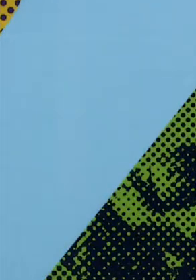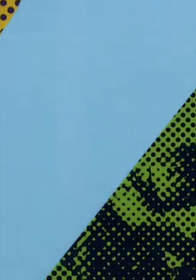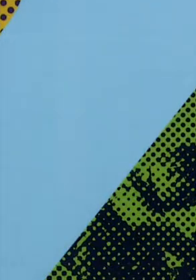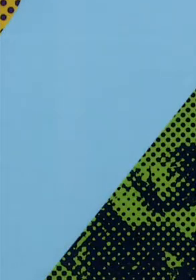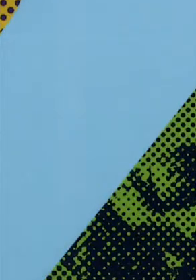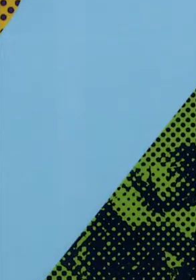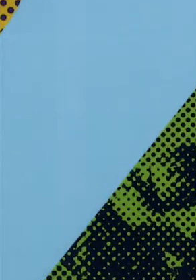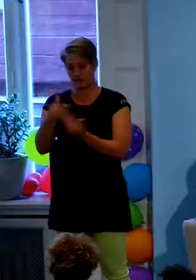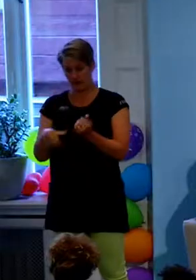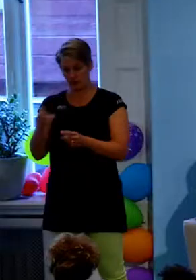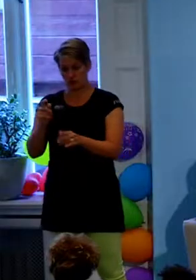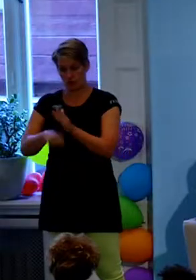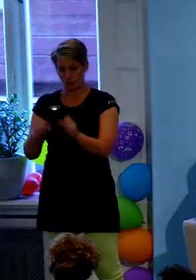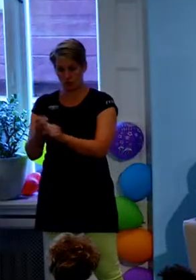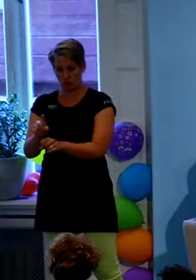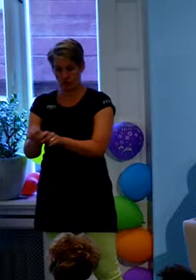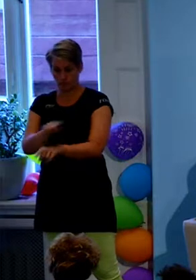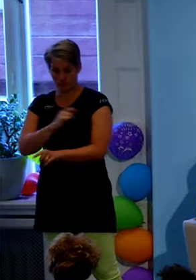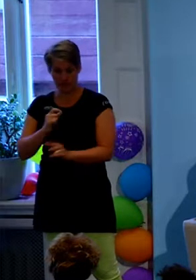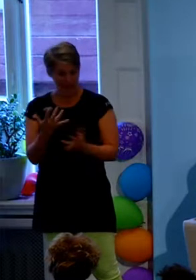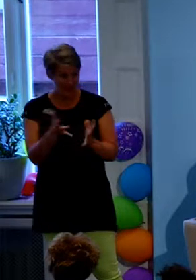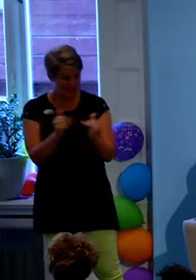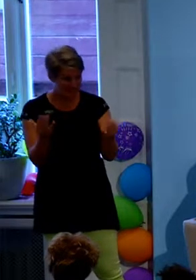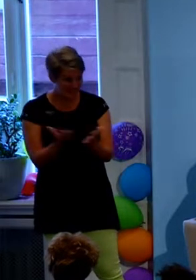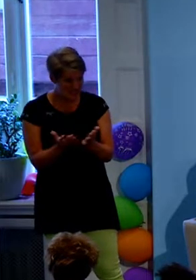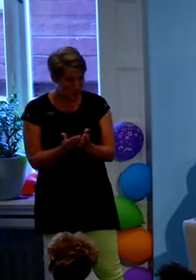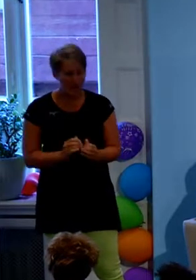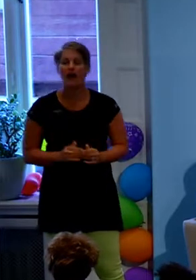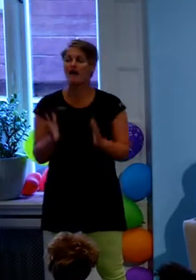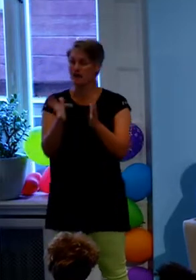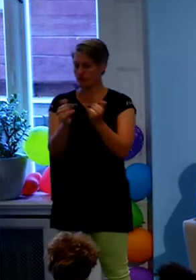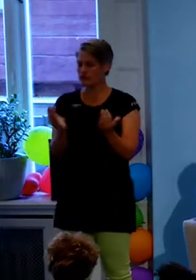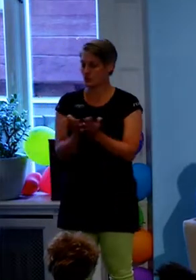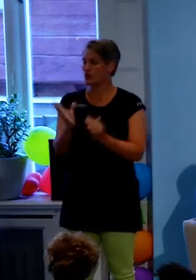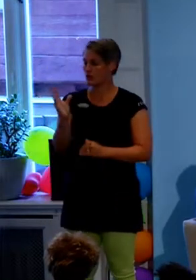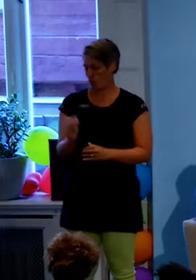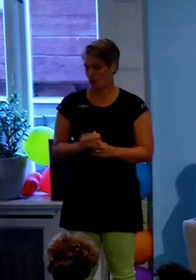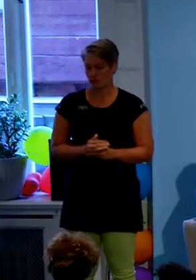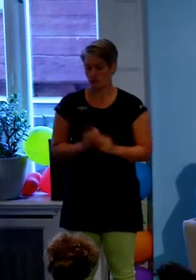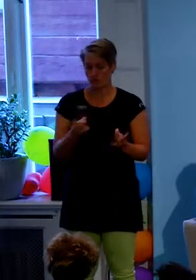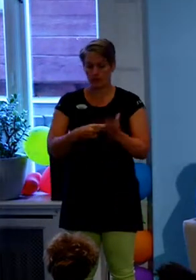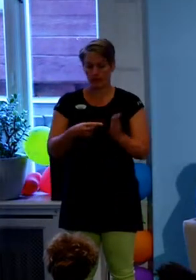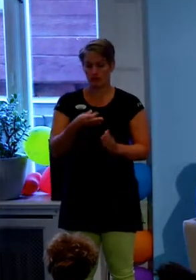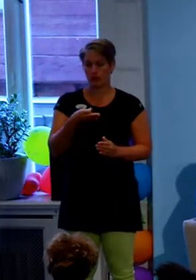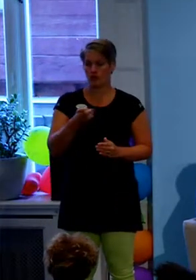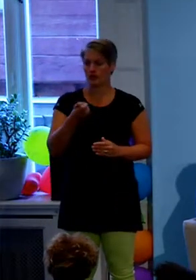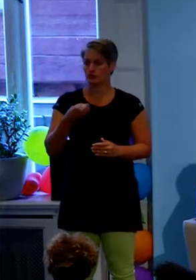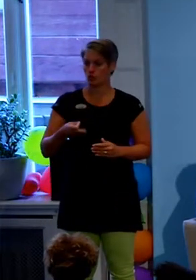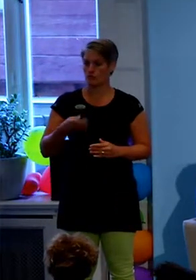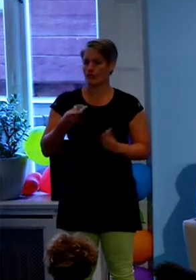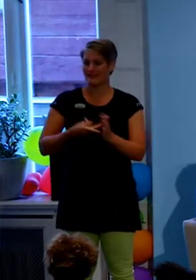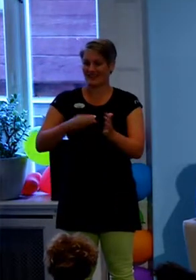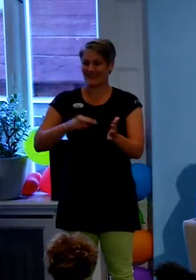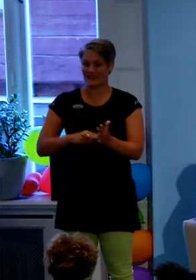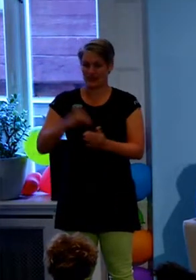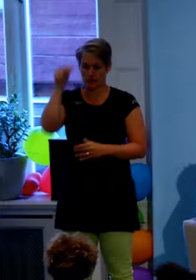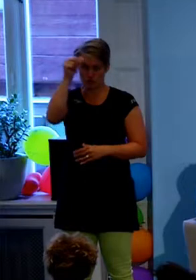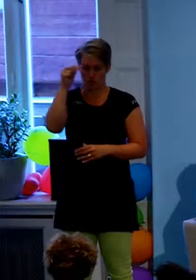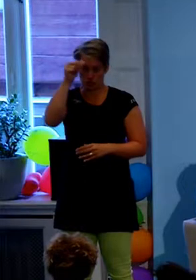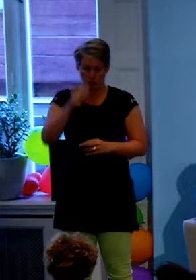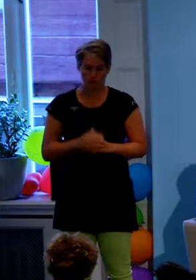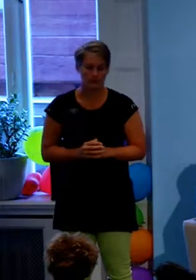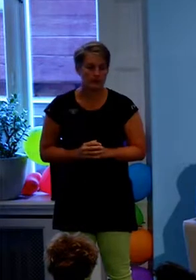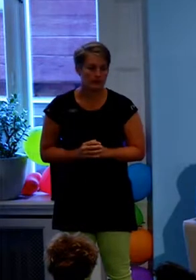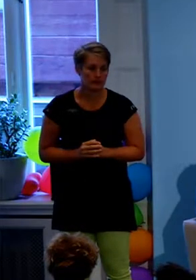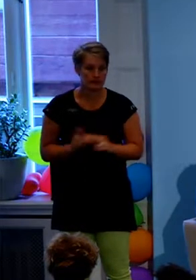många av dem. Men är det en friskola då eller vad är detta? Det är en friskola som heter Perstorps tekniska gymnasium och